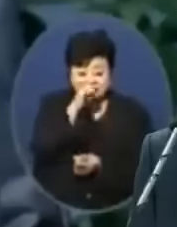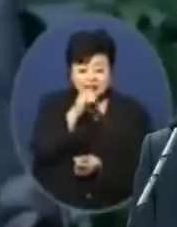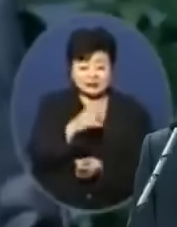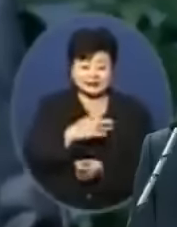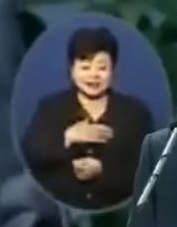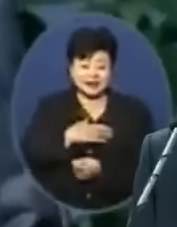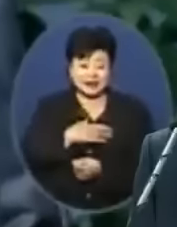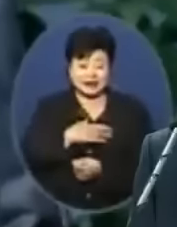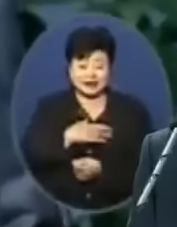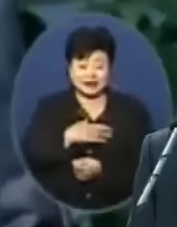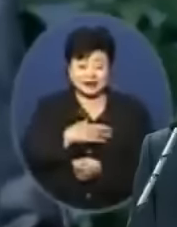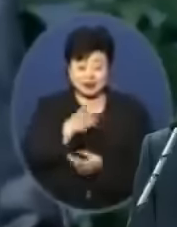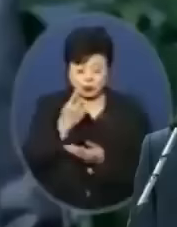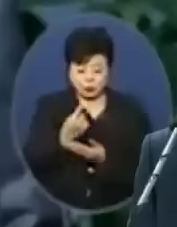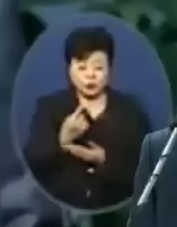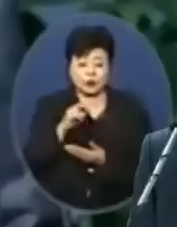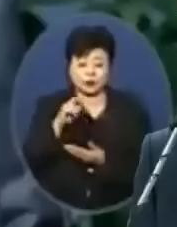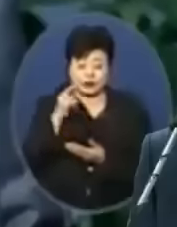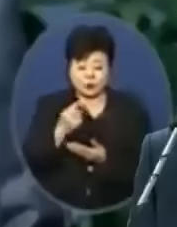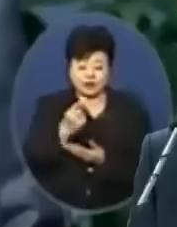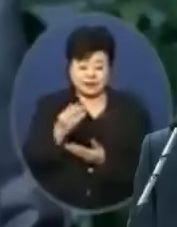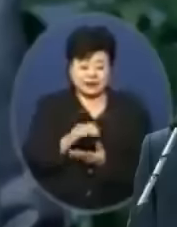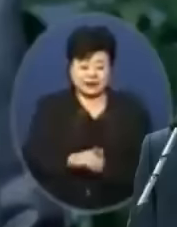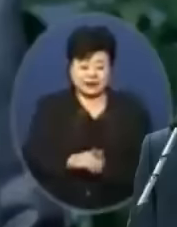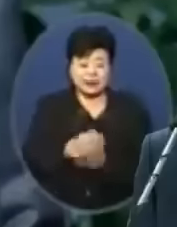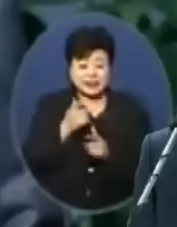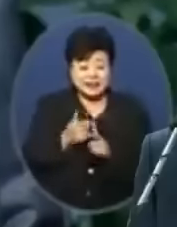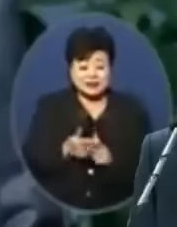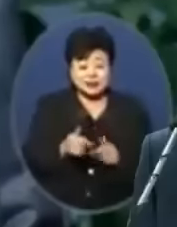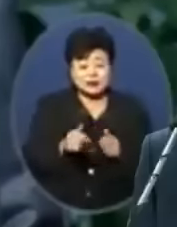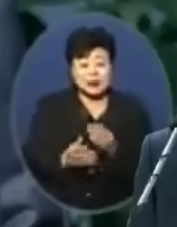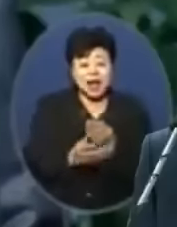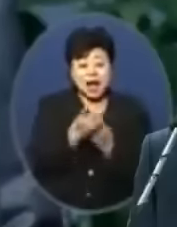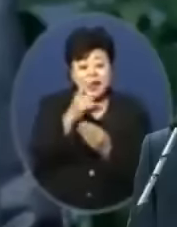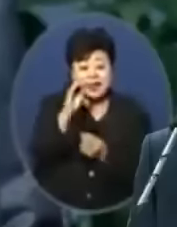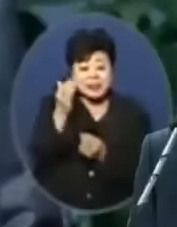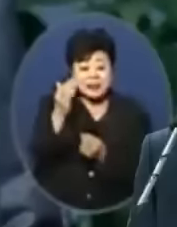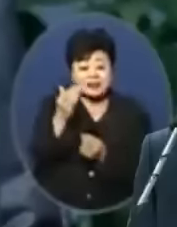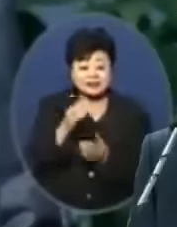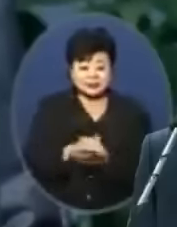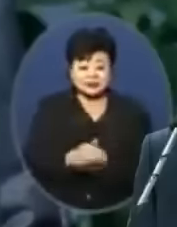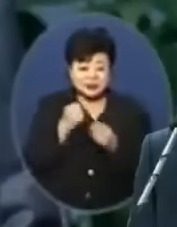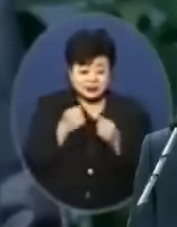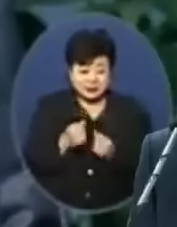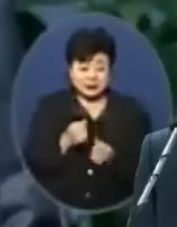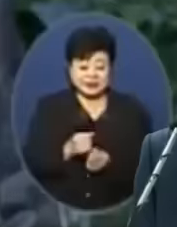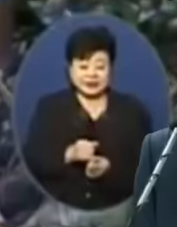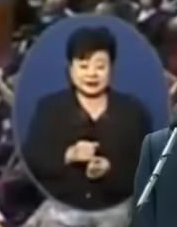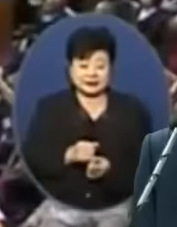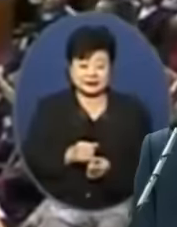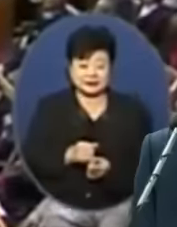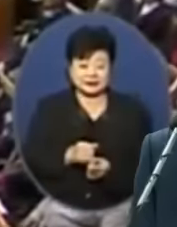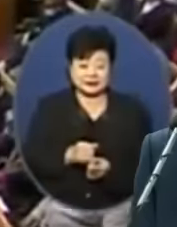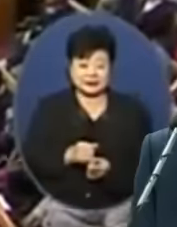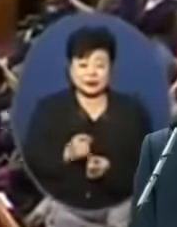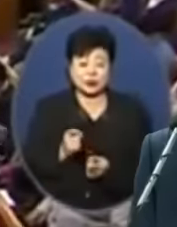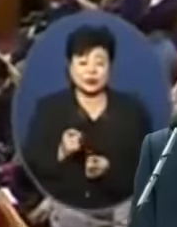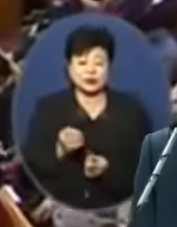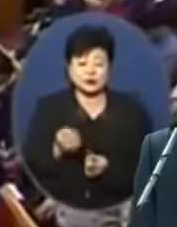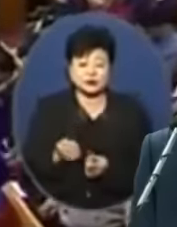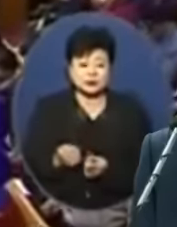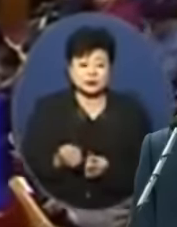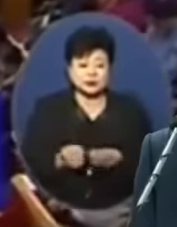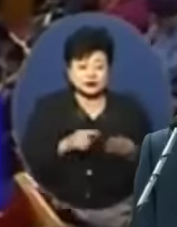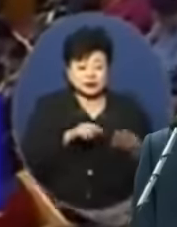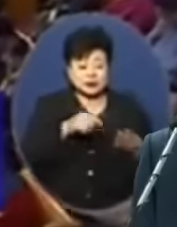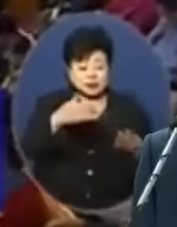나의 승리로 돌아오게 되는 것입니다. 우리는 예수님과 하나 된 삶으로 사는 것입니다. 고린도후서 4장 9절로 11절에 거꾸로